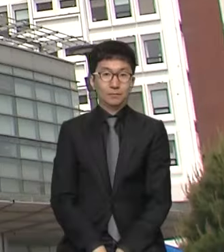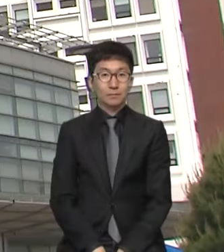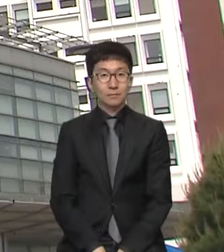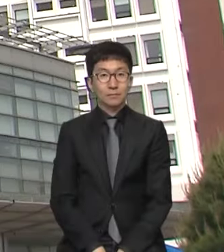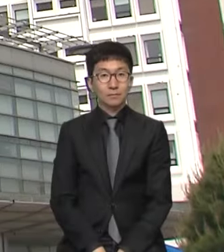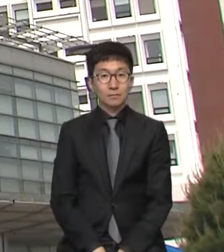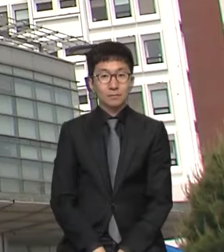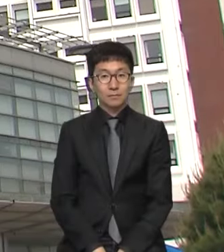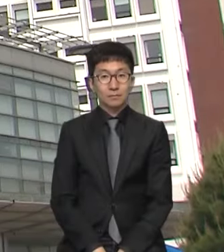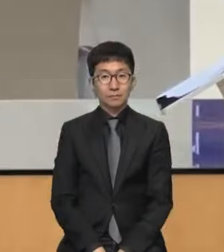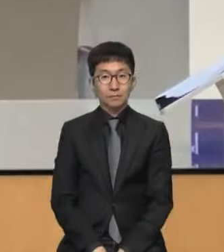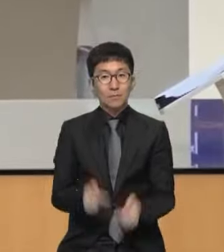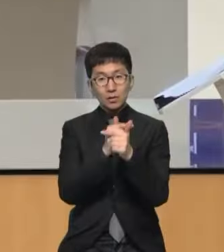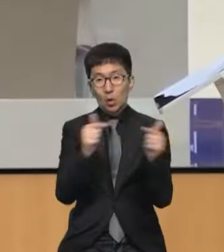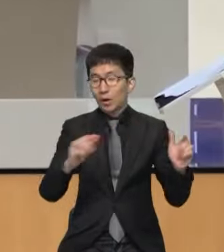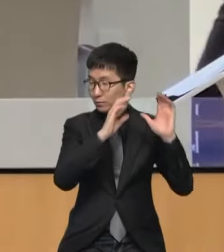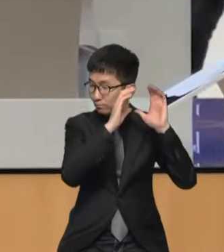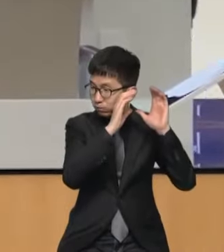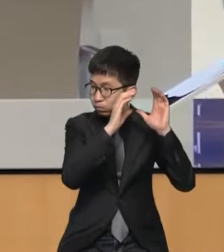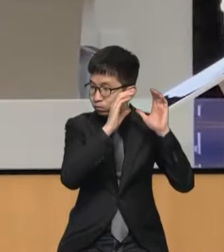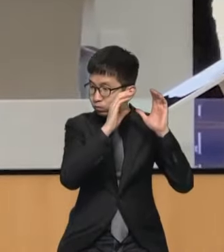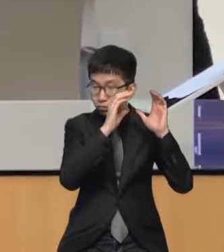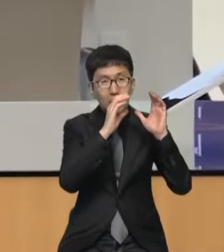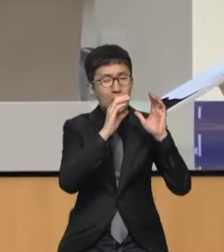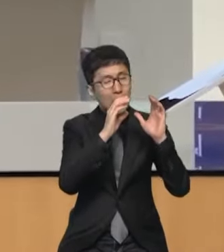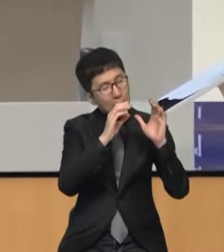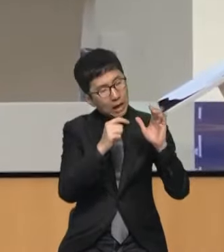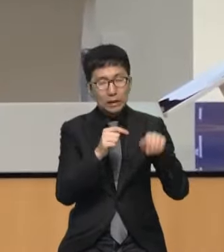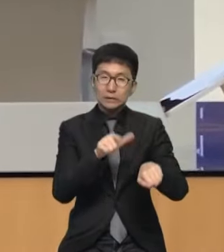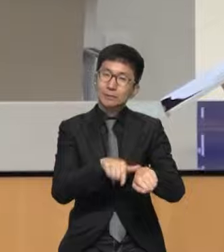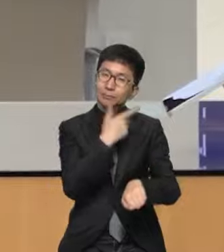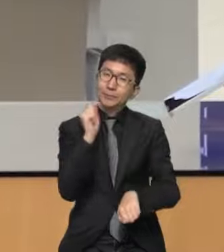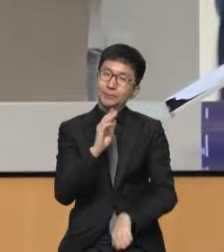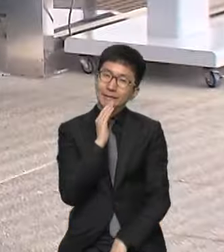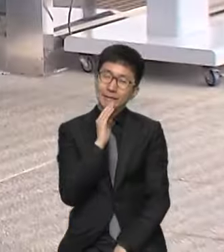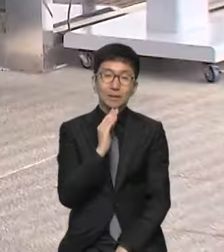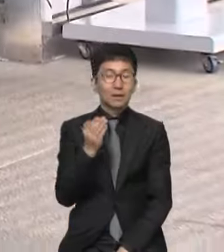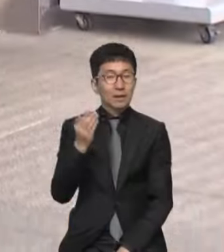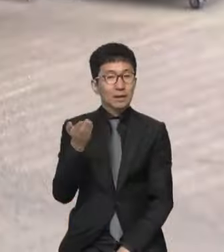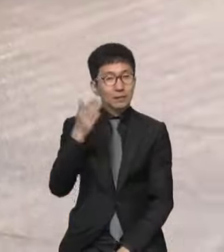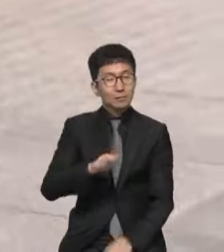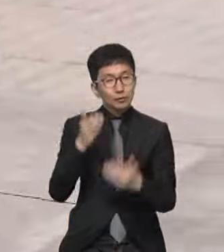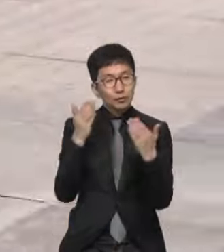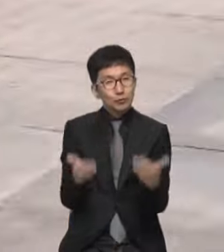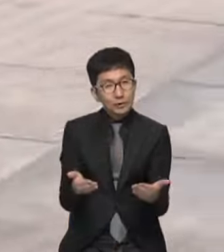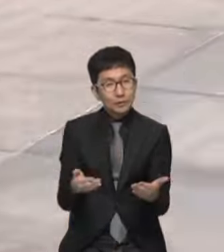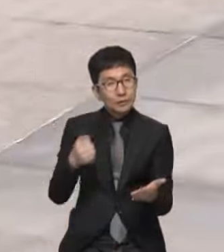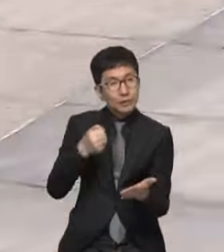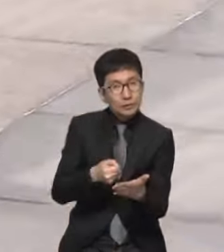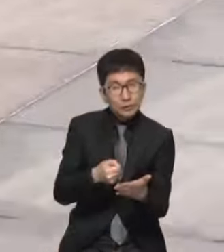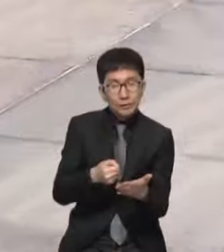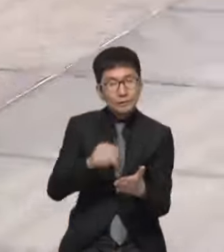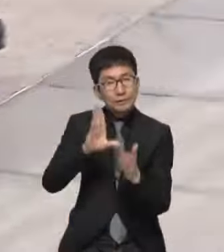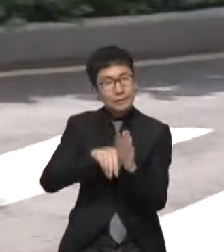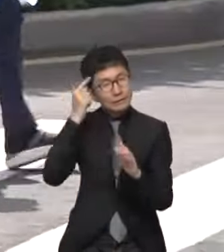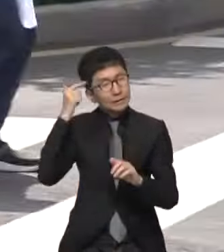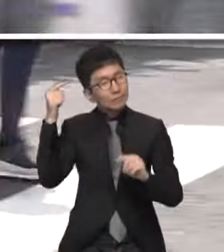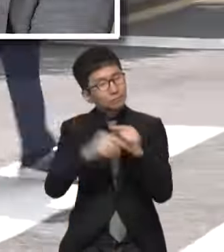관계자는 다양한 의견을 조율하기에 시간이 촉박했다고 밝혀 휴진 결정과 방식에 이견도 있었음을